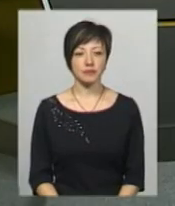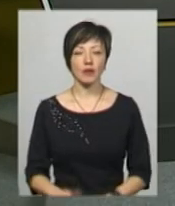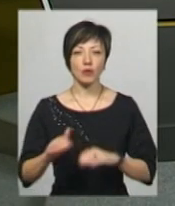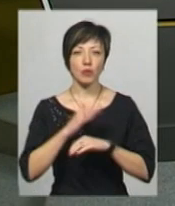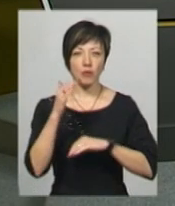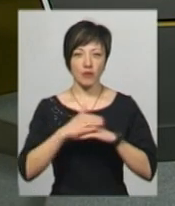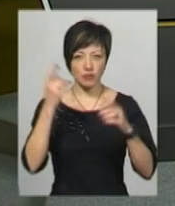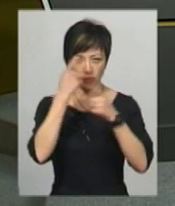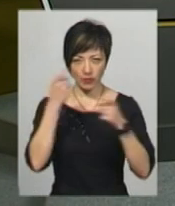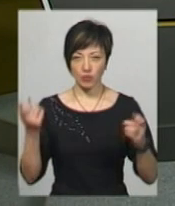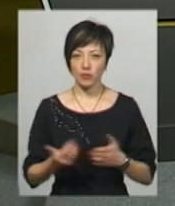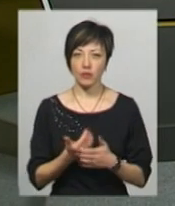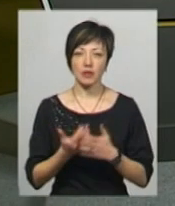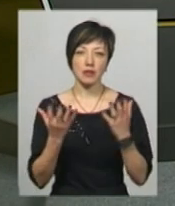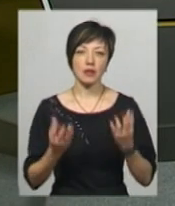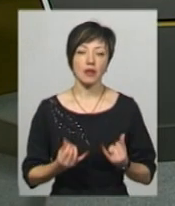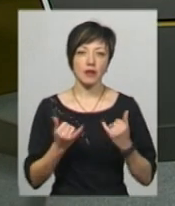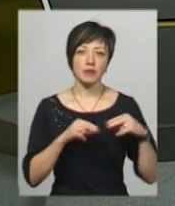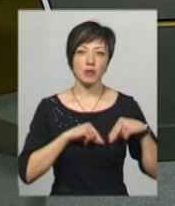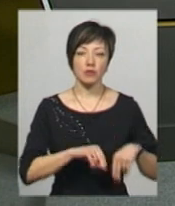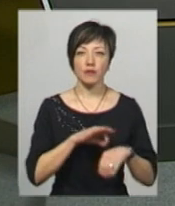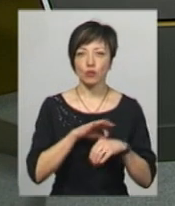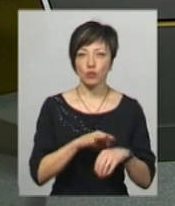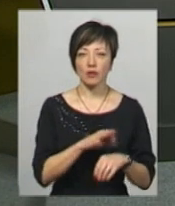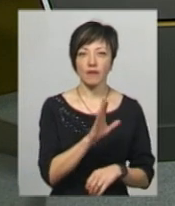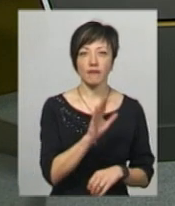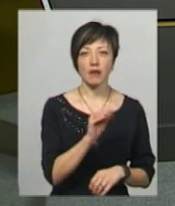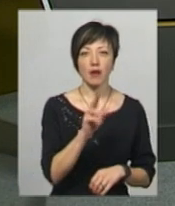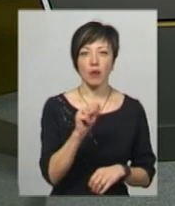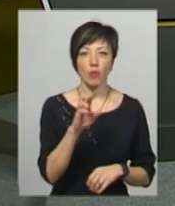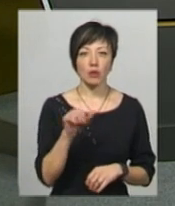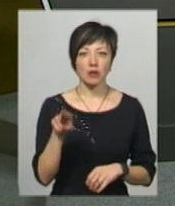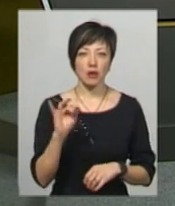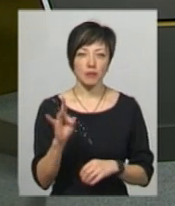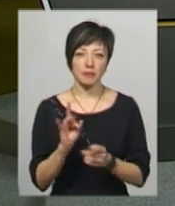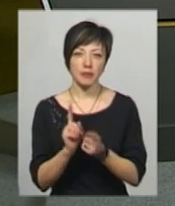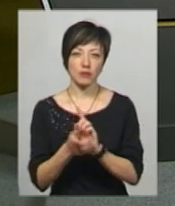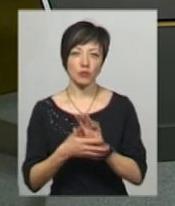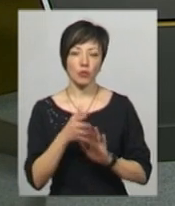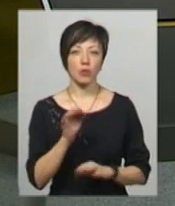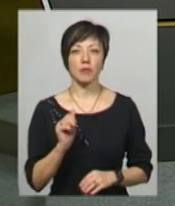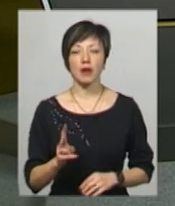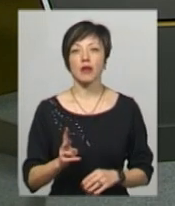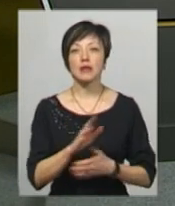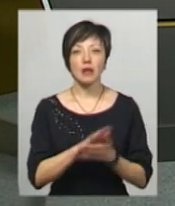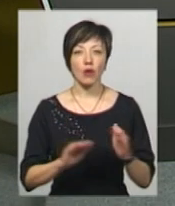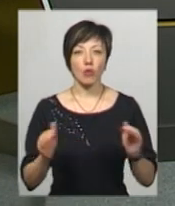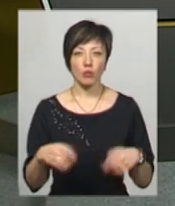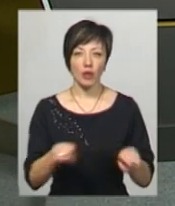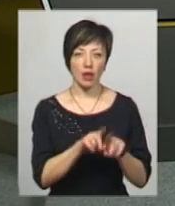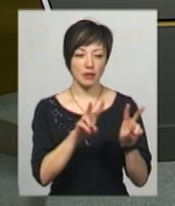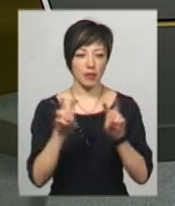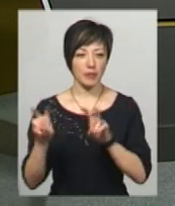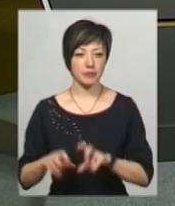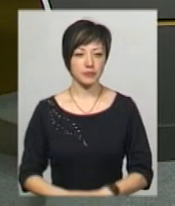Доброго вечора. В ефірі інформаційний випуск новин. У студії для вас працює ведуча Вікторія Бондар. Переклад на жестову мову – Ольга Рибак. Далі коротко про такі